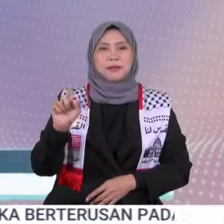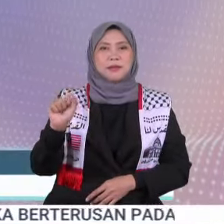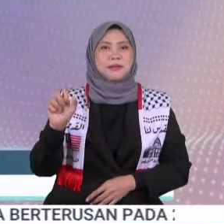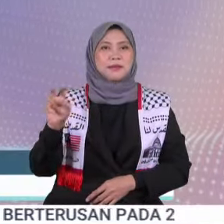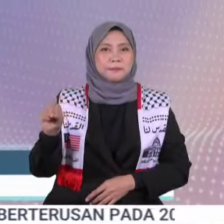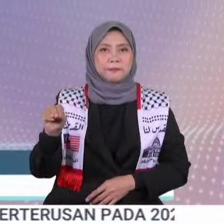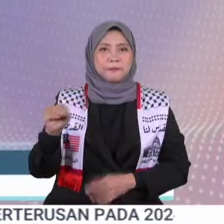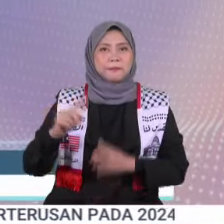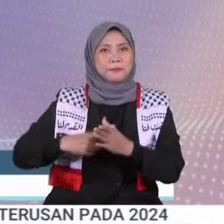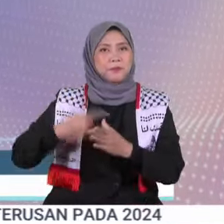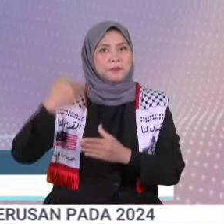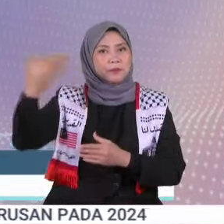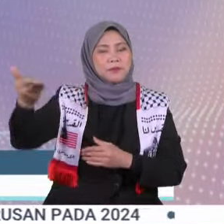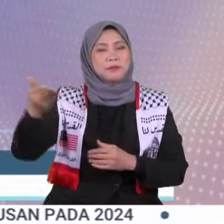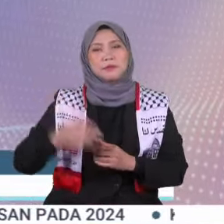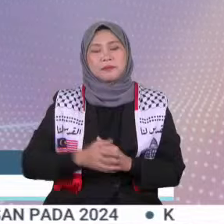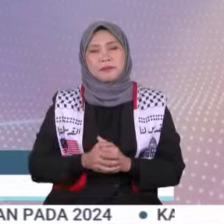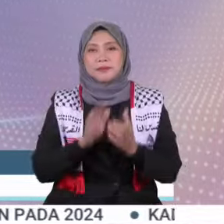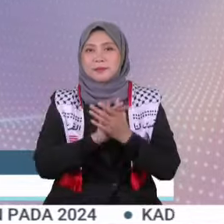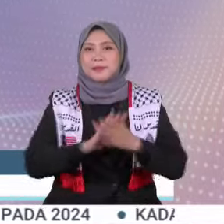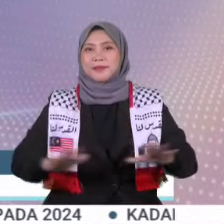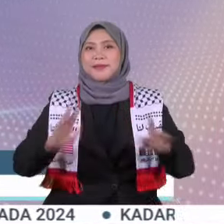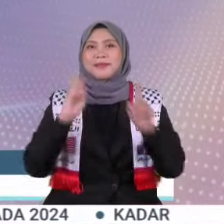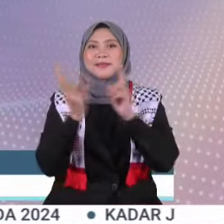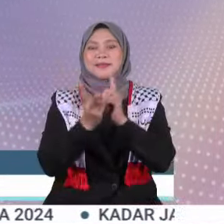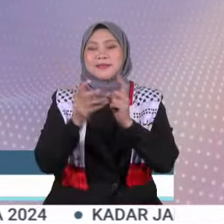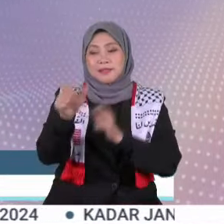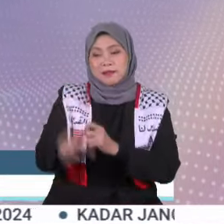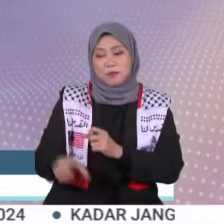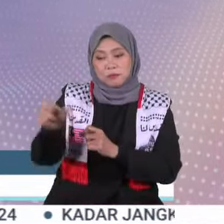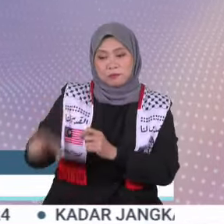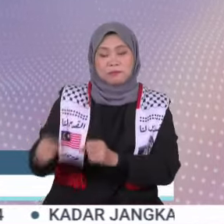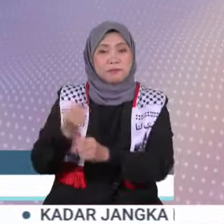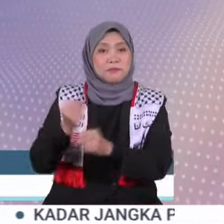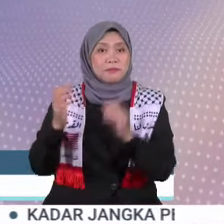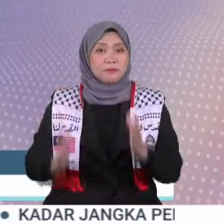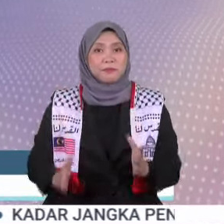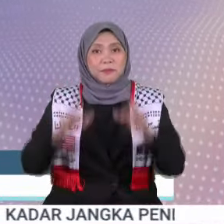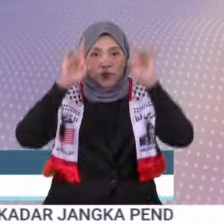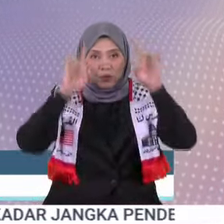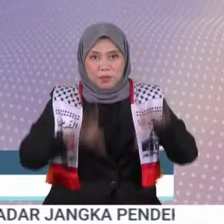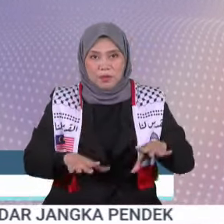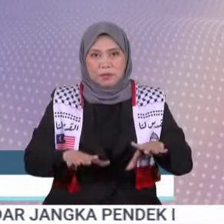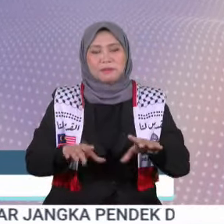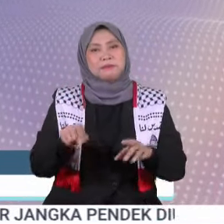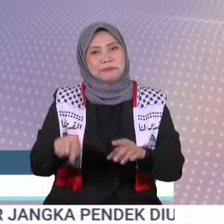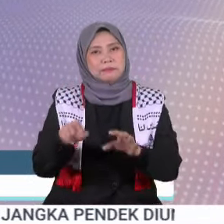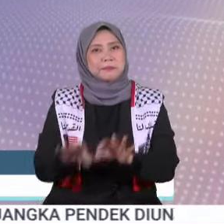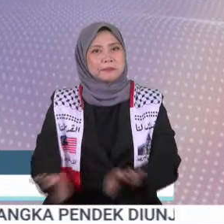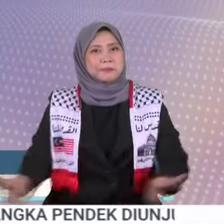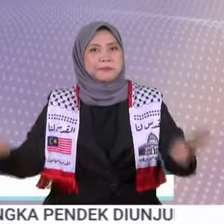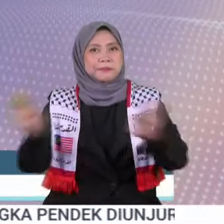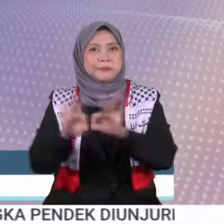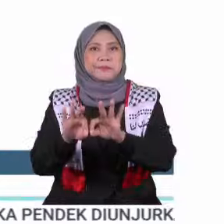stam bulan depan keselamatan dan kebajikan calon serta petugas peperiksaan jadi